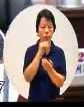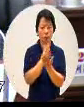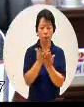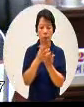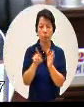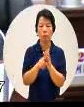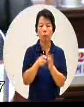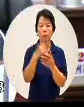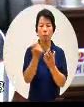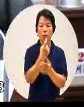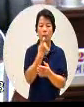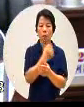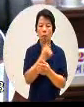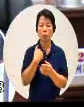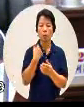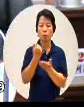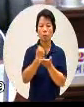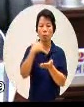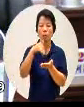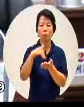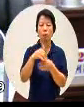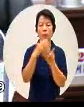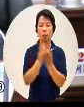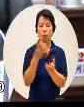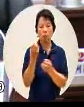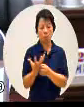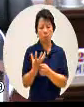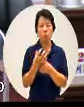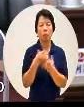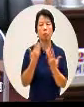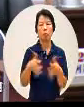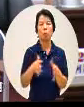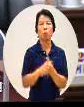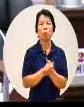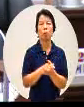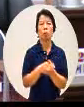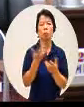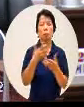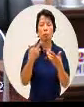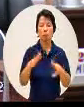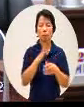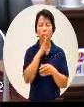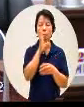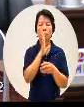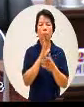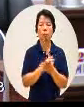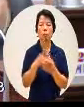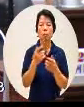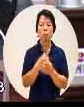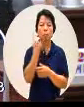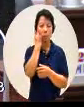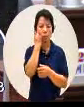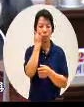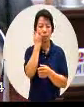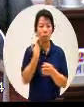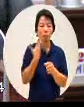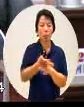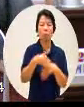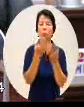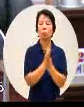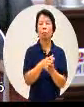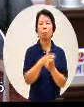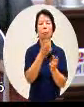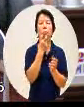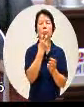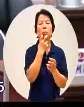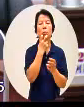他的綠營產業的預算非常多而且呢很多都是跟誰出錢的都是中央出錢的